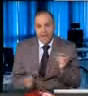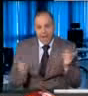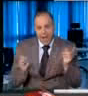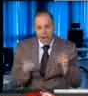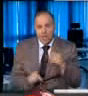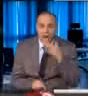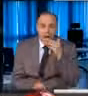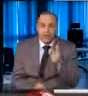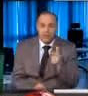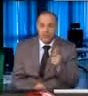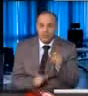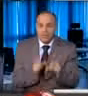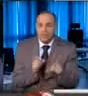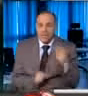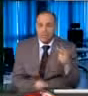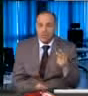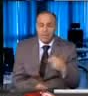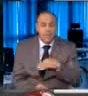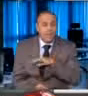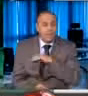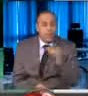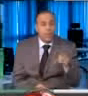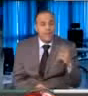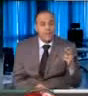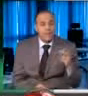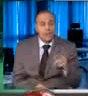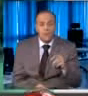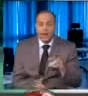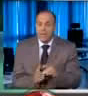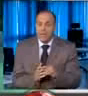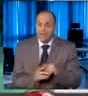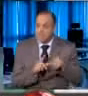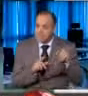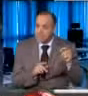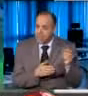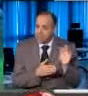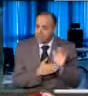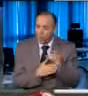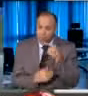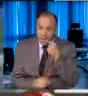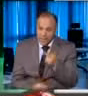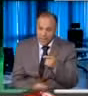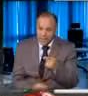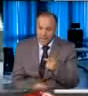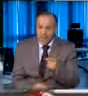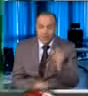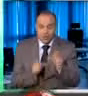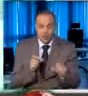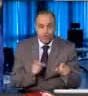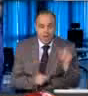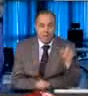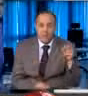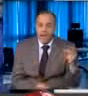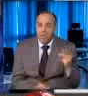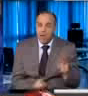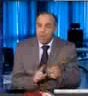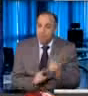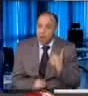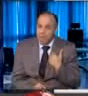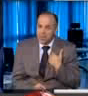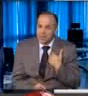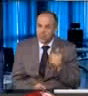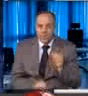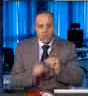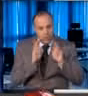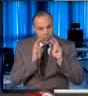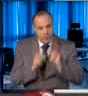ذي خاصة للطلبة. دور الطالب في أيام قرطاج السينمائية كان شعار هذه التظاهرة ليكون جمهور الطلبة طرفا فاعلا في التنظيم